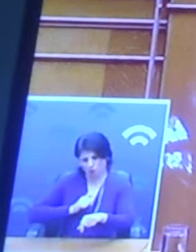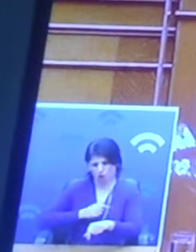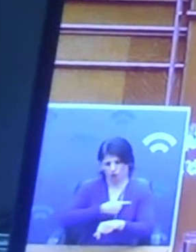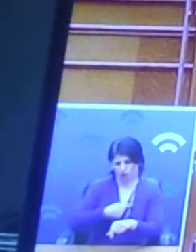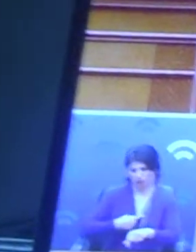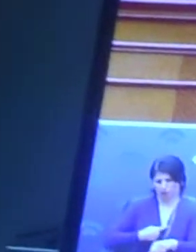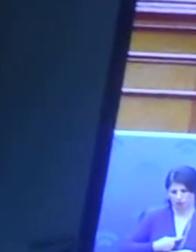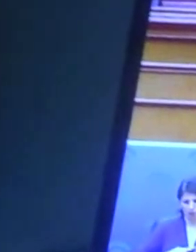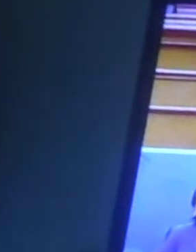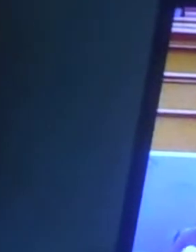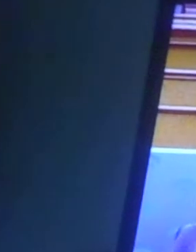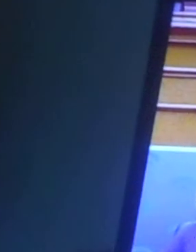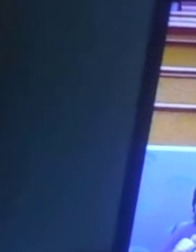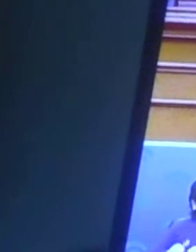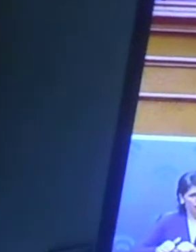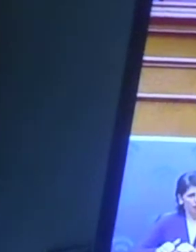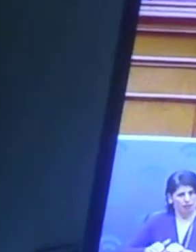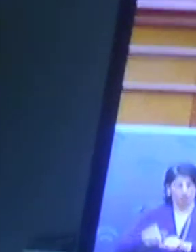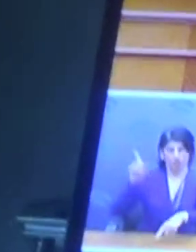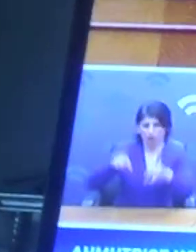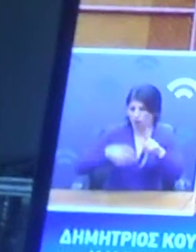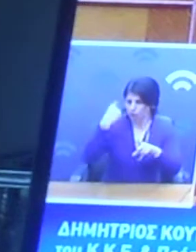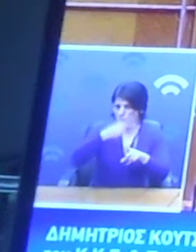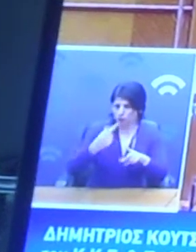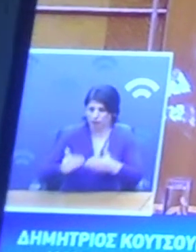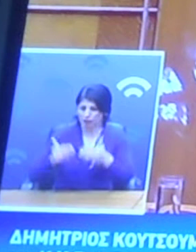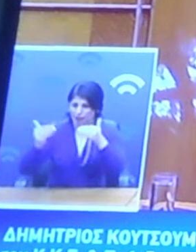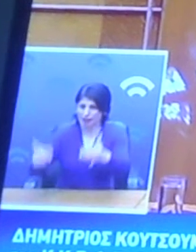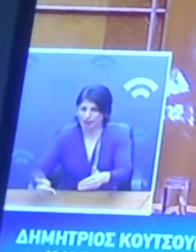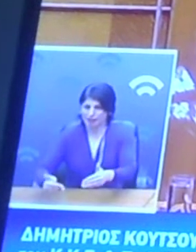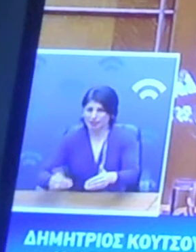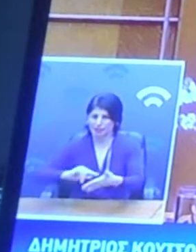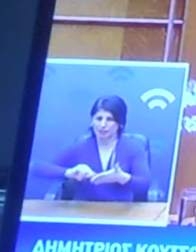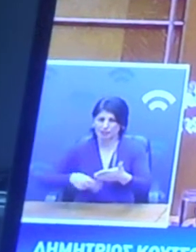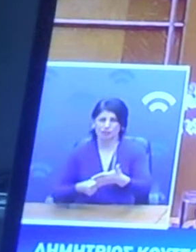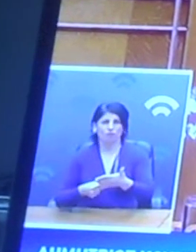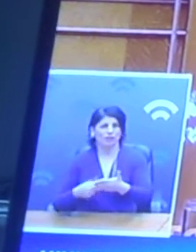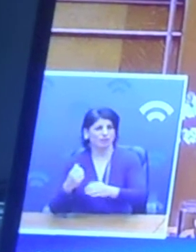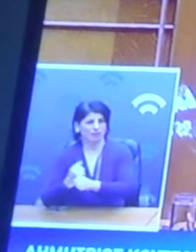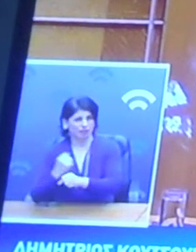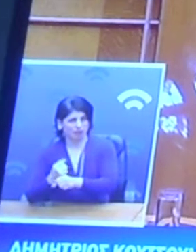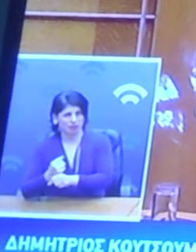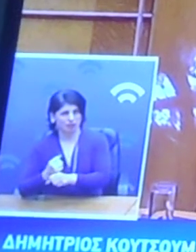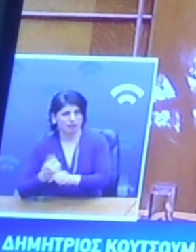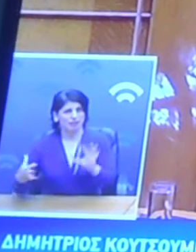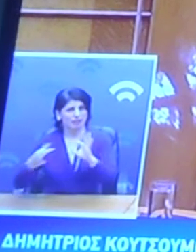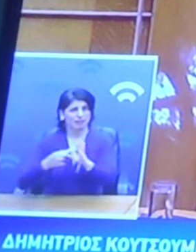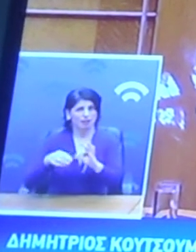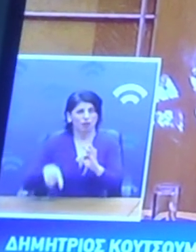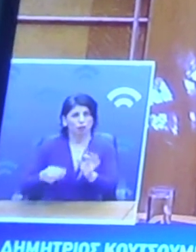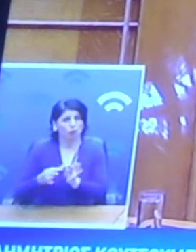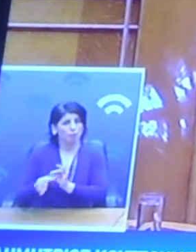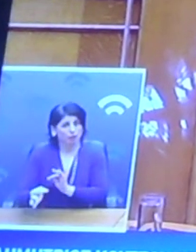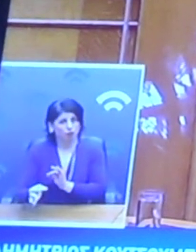εργασία σε τμήμα του προσωπικού, να αναστέλει τις συμβάσεις εργασίας άλλων εργαζομένων, να συνδυάζει αυτό το μέτρο